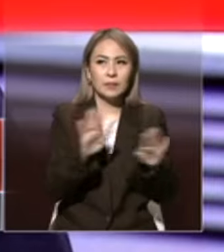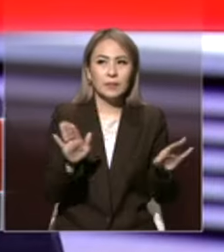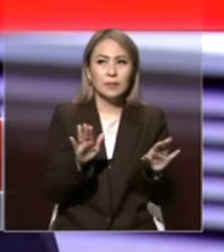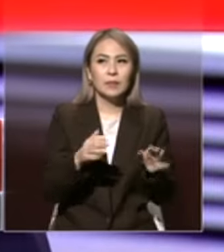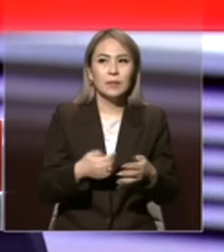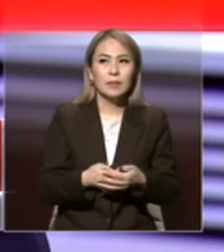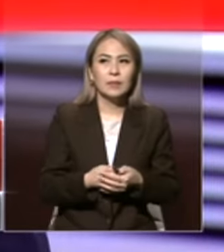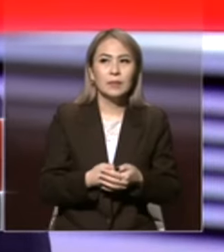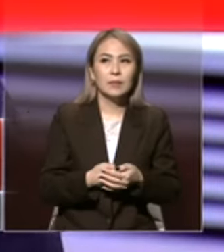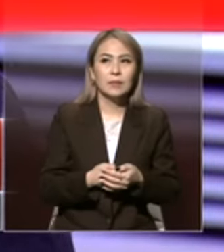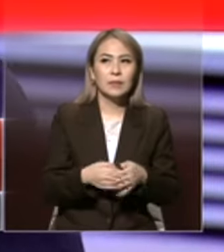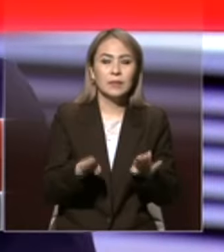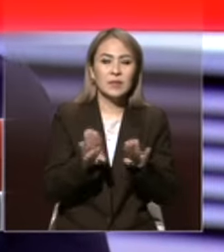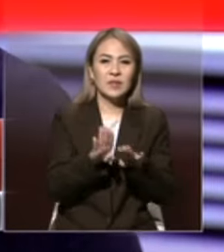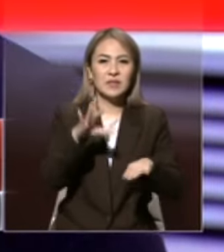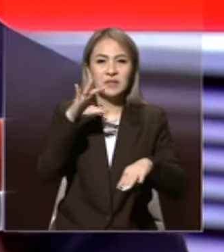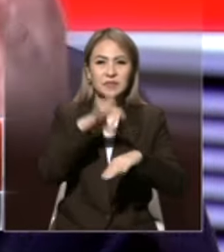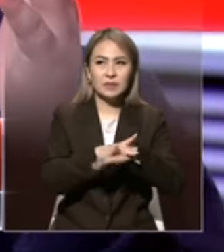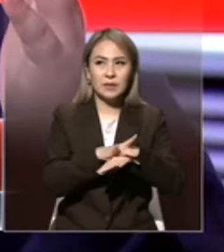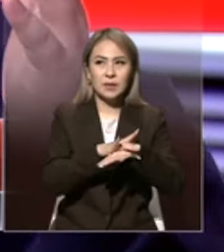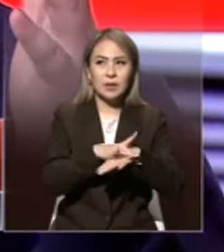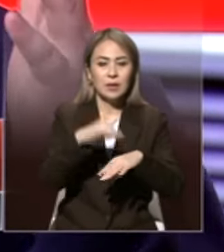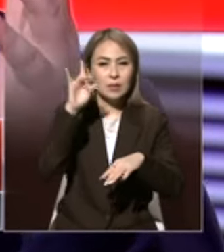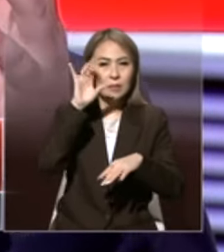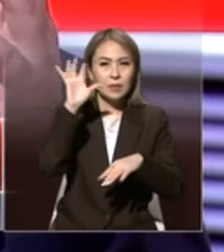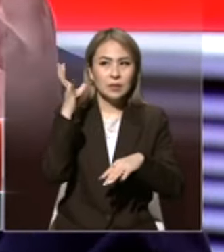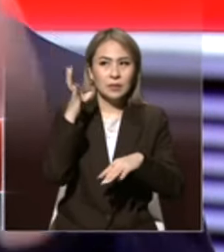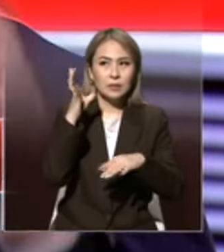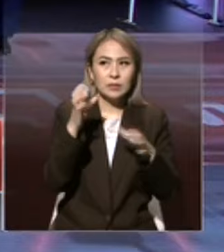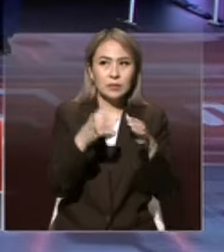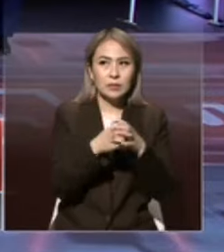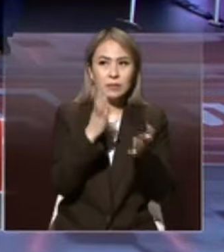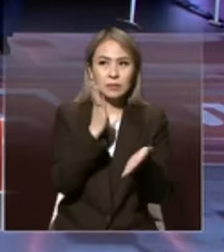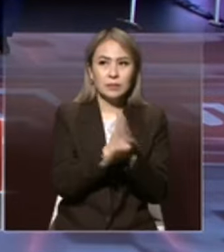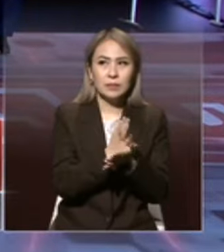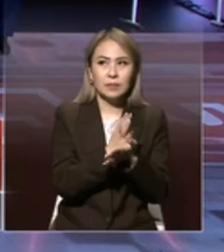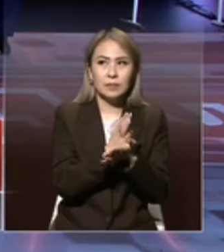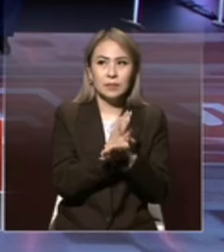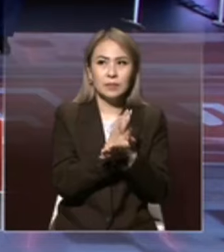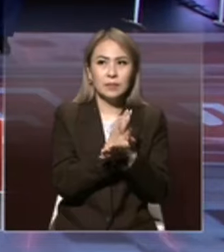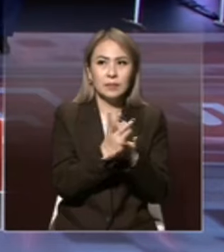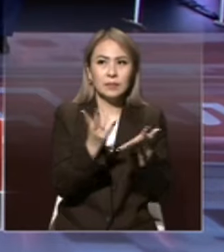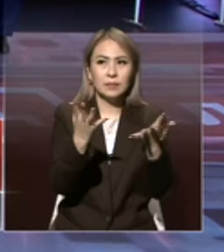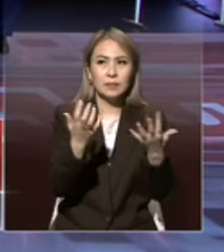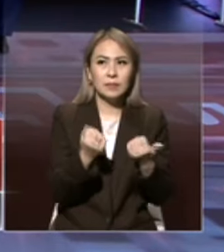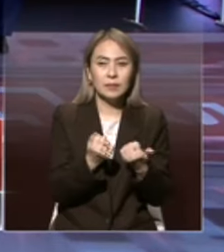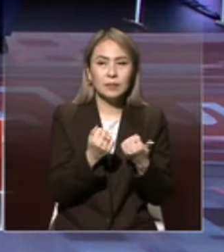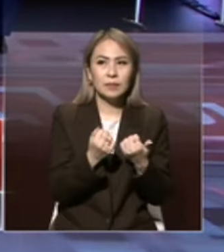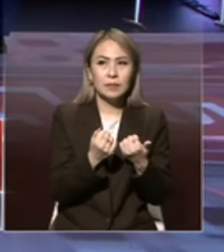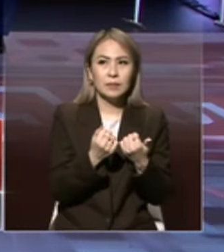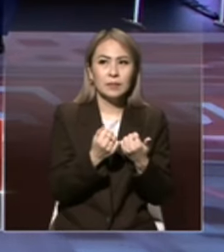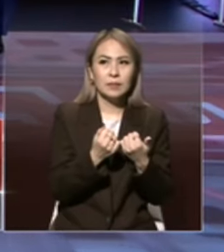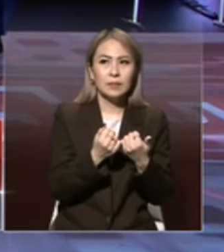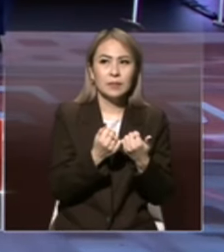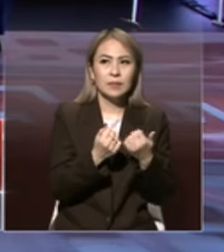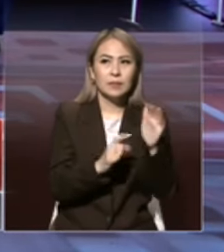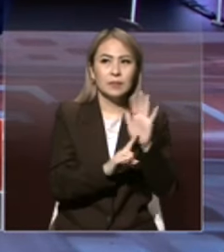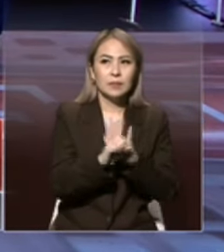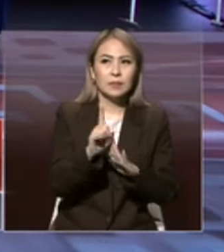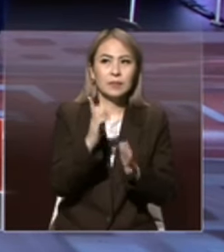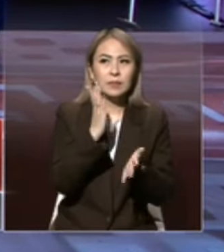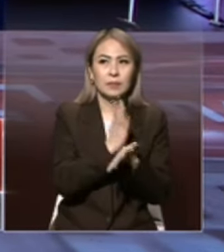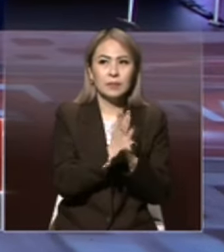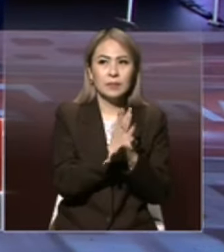қояйық. Бірақ факт ретінде психологиялық зорлық-зомбылық көру бар ма? Бар. Қабылдауымыз керек. Физикалық зорлық көрсету бар ма?